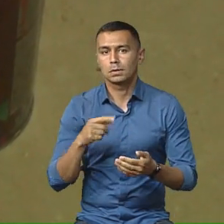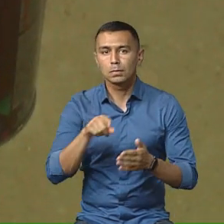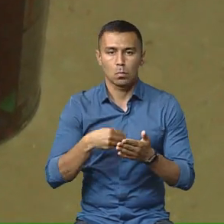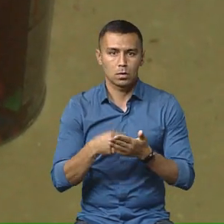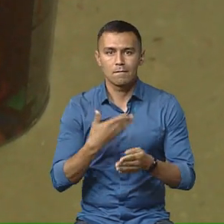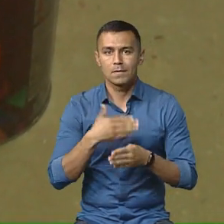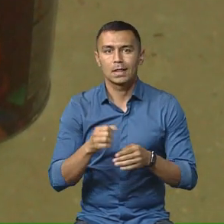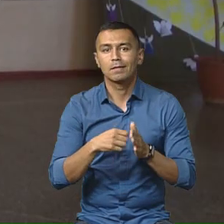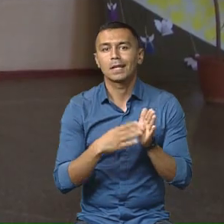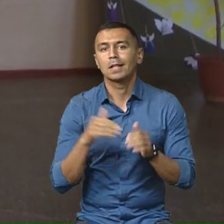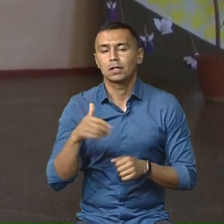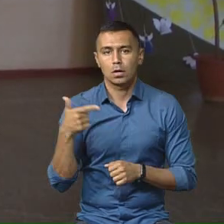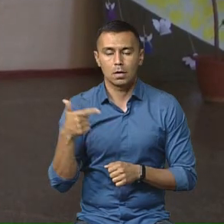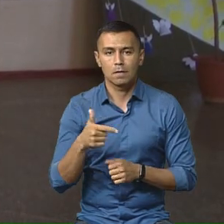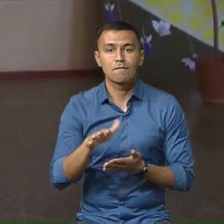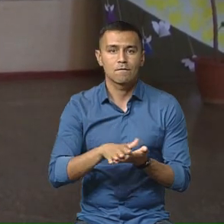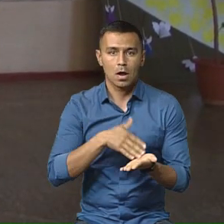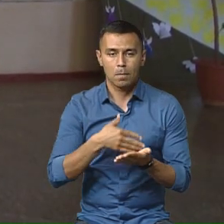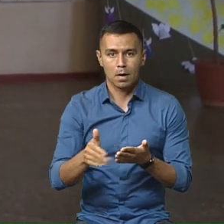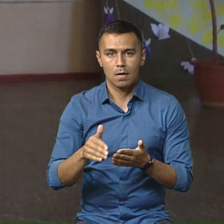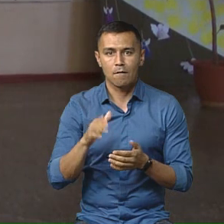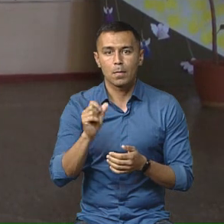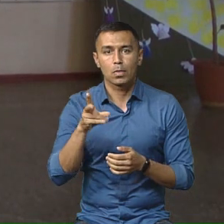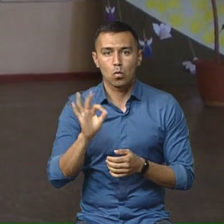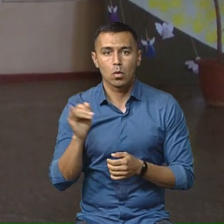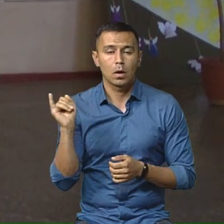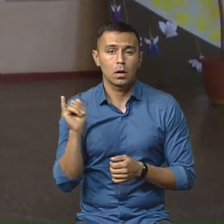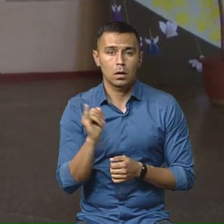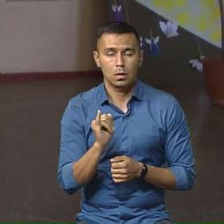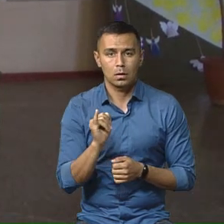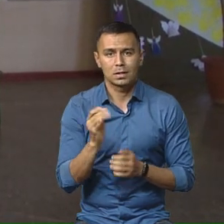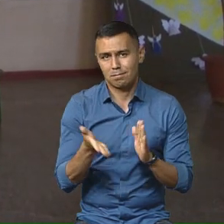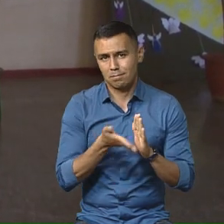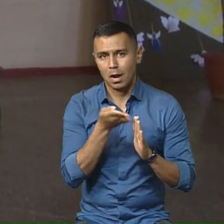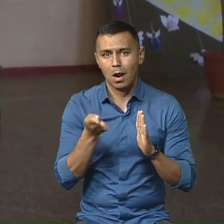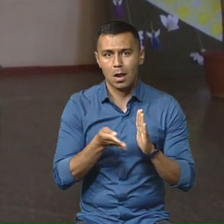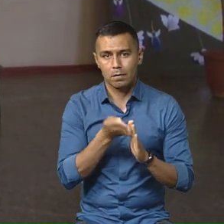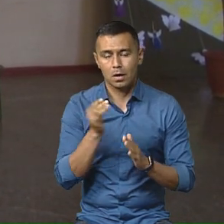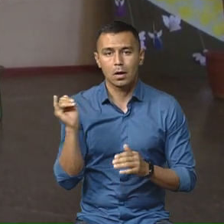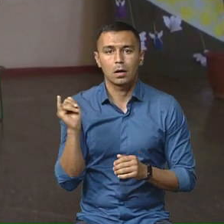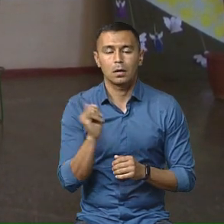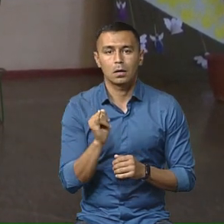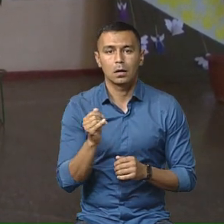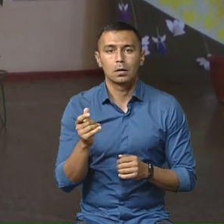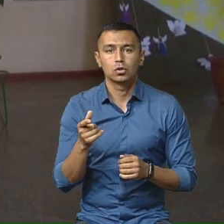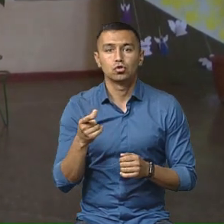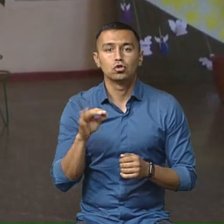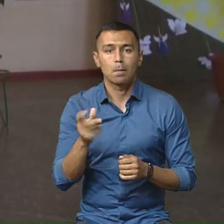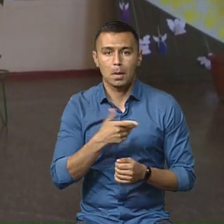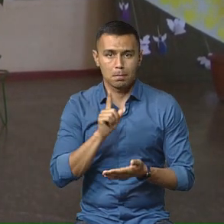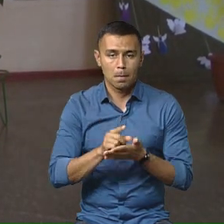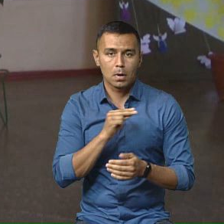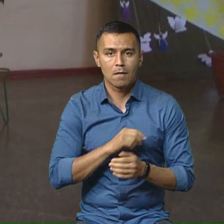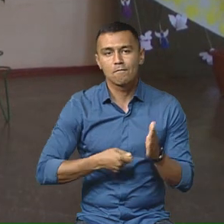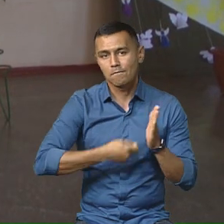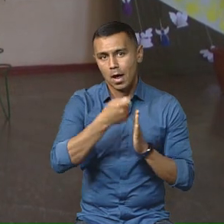виділили 19 тисяч гривень. Фарба, вапно, і чим шпаклівка, і чим ми маємо працювати?